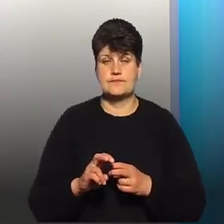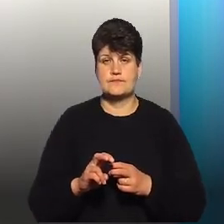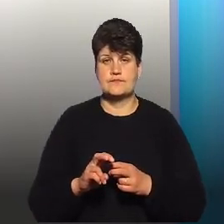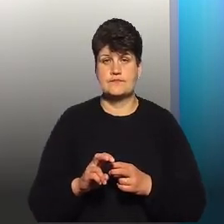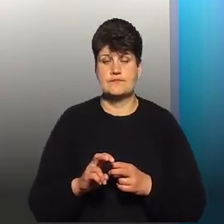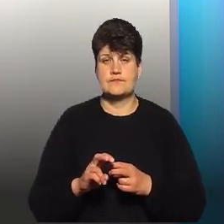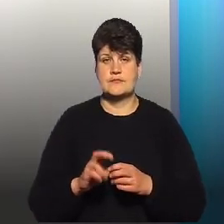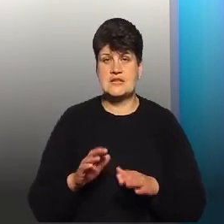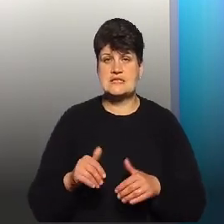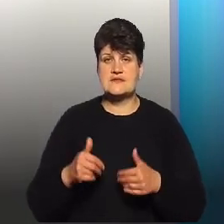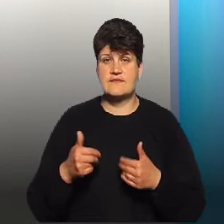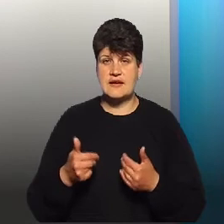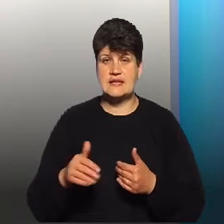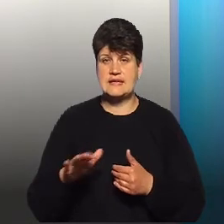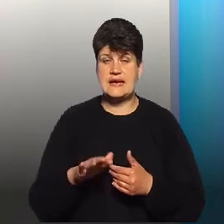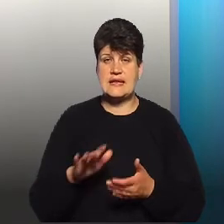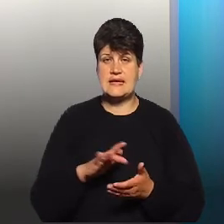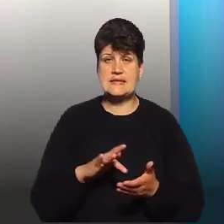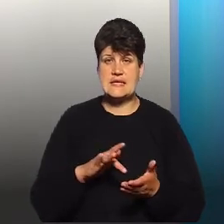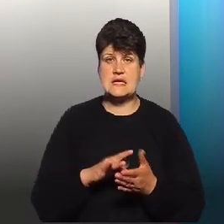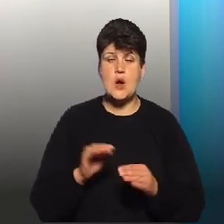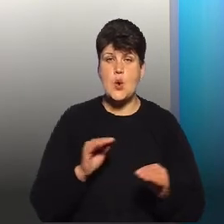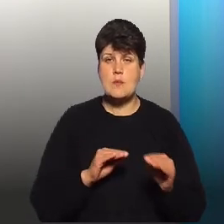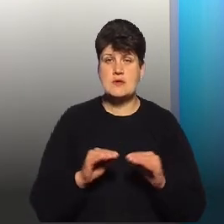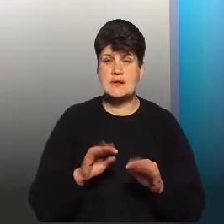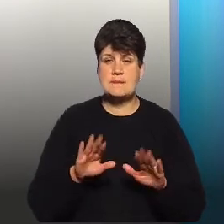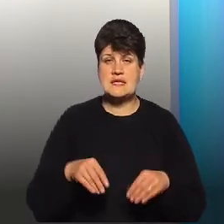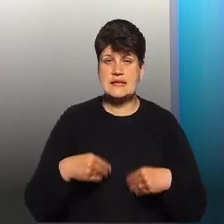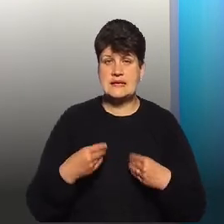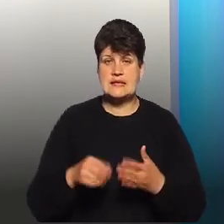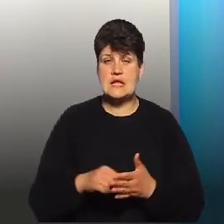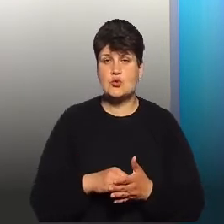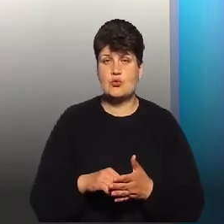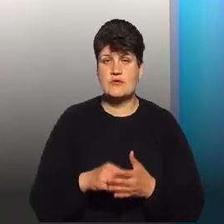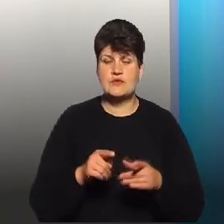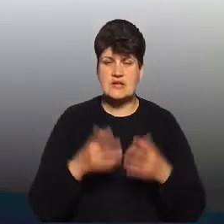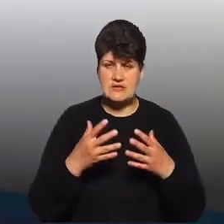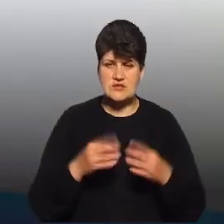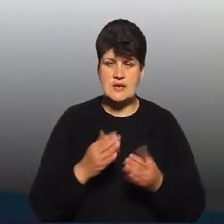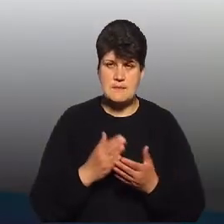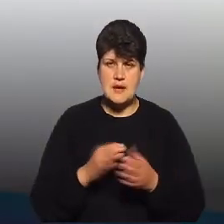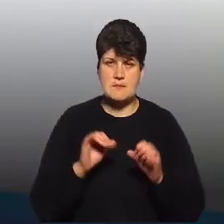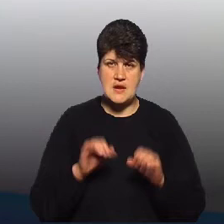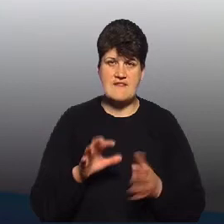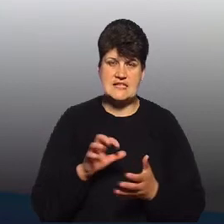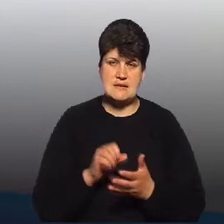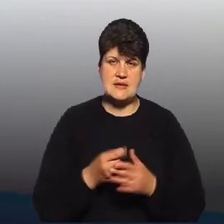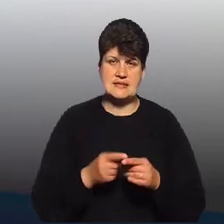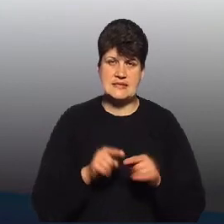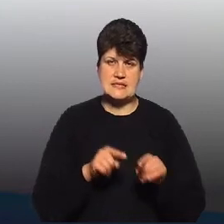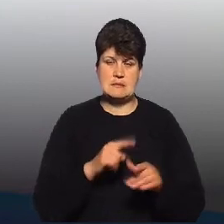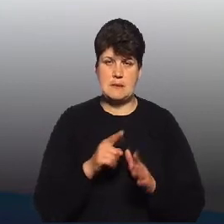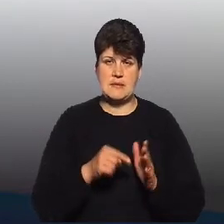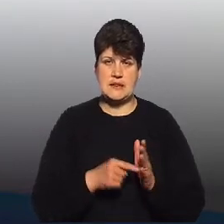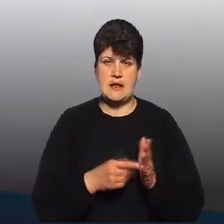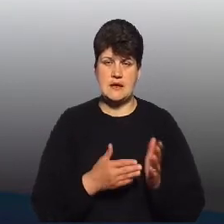звернення територіальних центрів комплектування. Після надання певних документів вони вже мають право займатися цими всіми питаннями. То ви